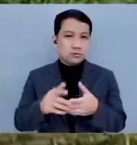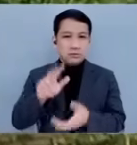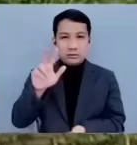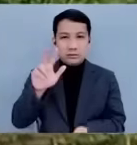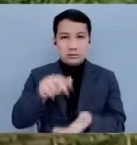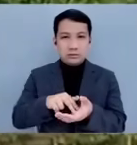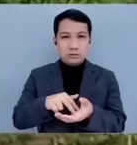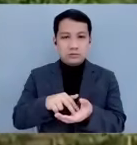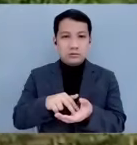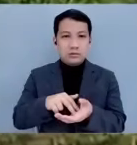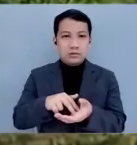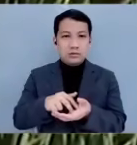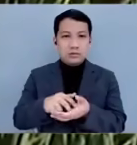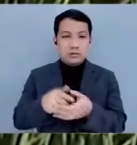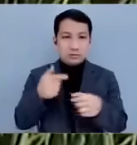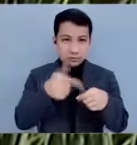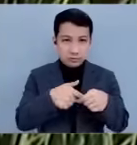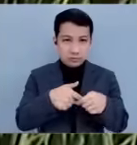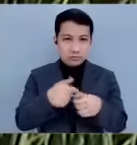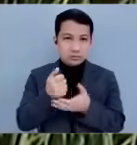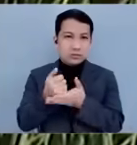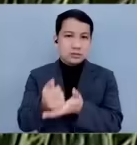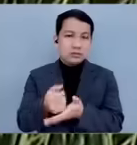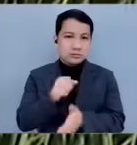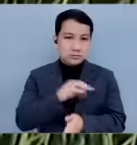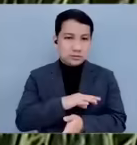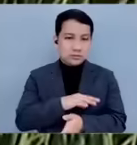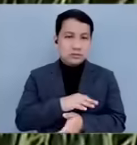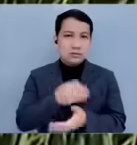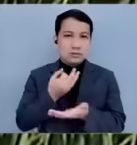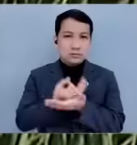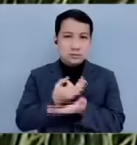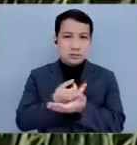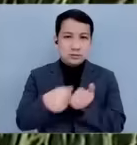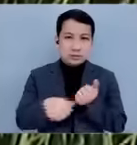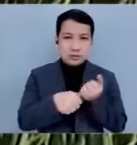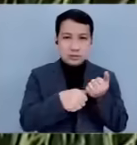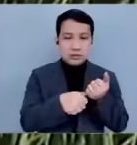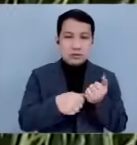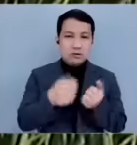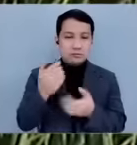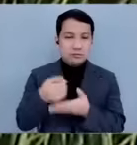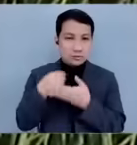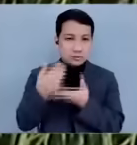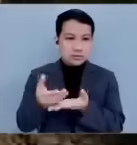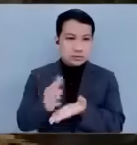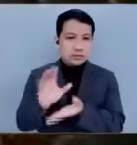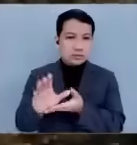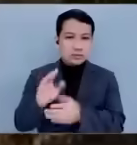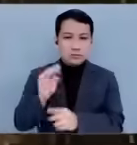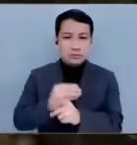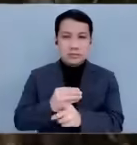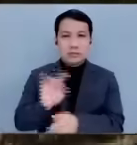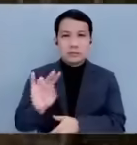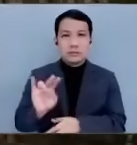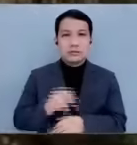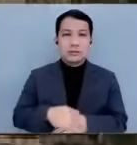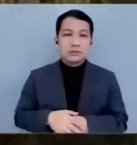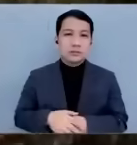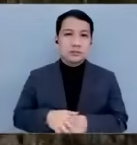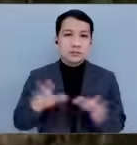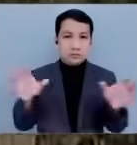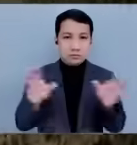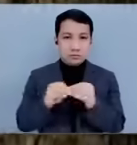3,000 pisong fuel subsidy. Bukod pa yan sa financial assistance na matatanggap nila sa March 7. Sa buong bansa